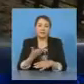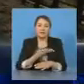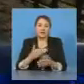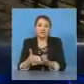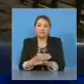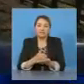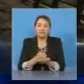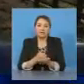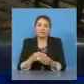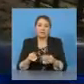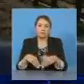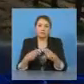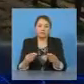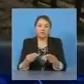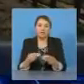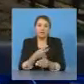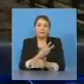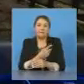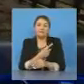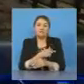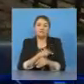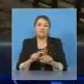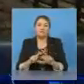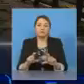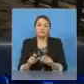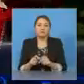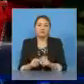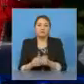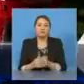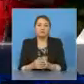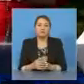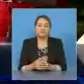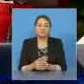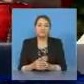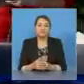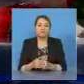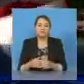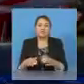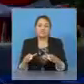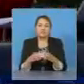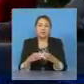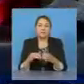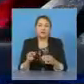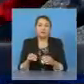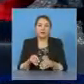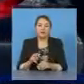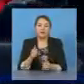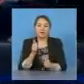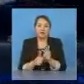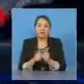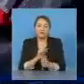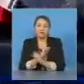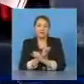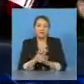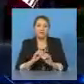собираем материалы, передаем санэпидемстанцию. И все. Члены мониторинговой группы подходили к каждому отдыхающему